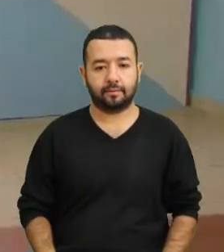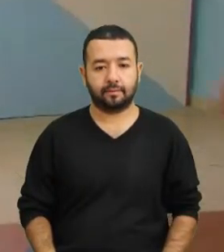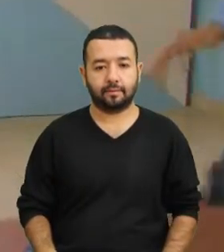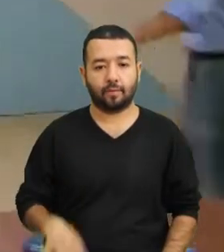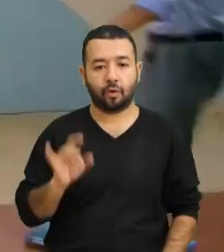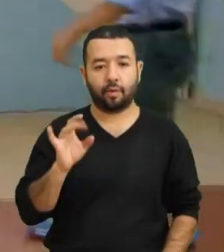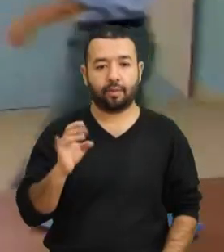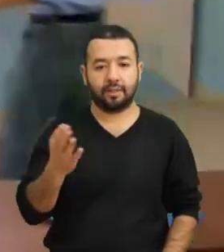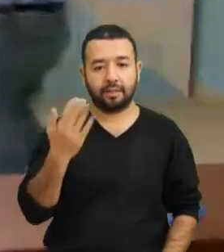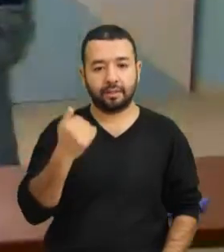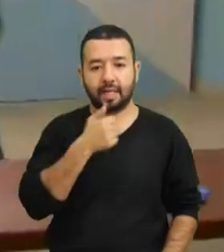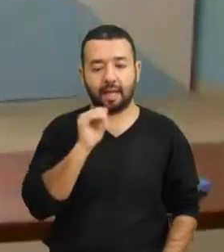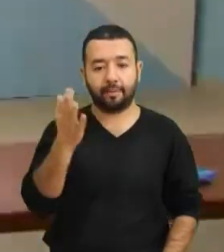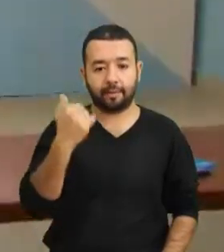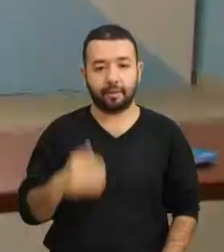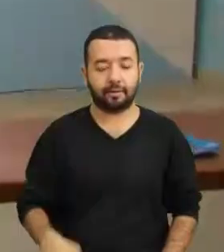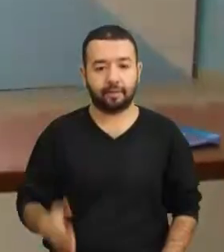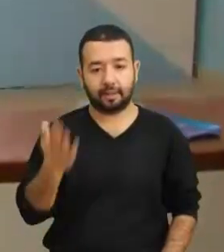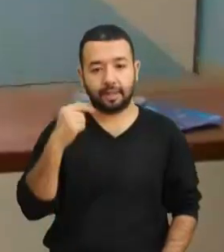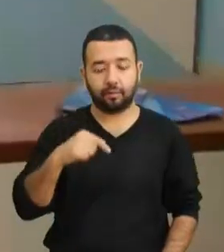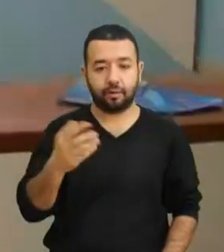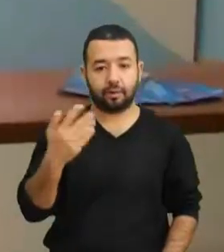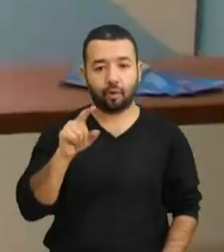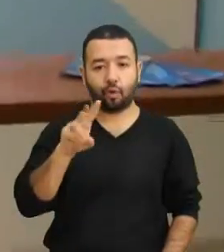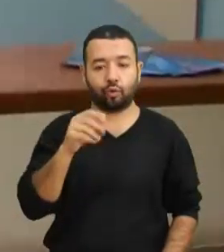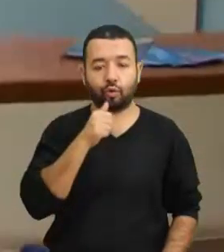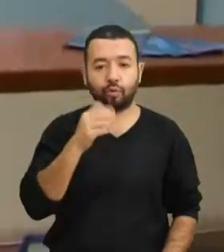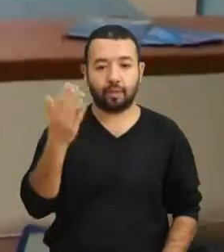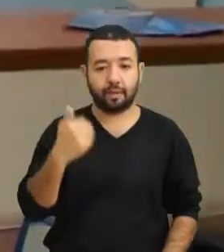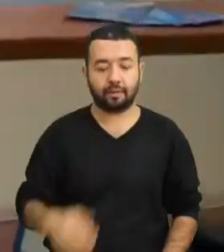15. Gel abim, gel. Gel, böyle gel, böyle. 14 numara.